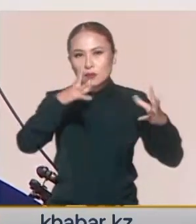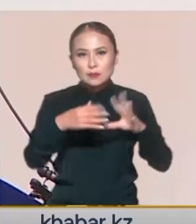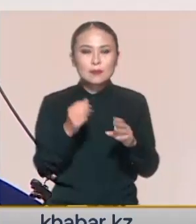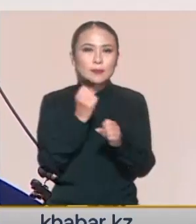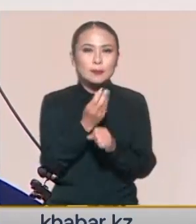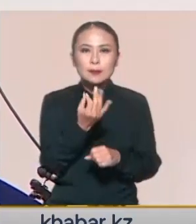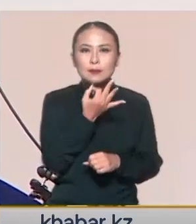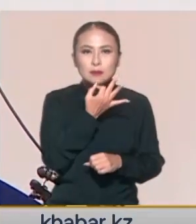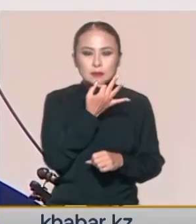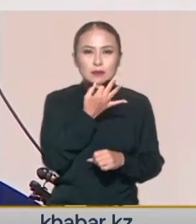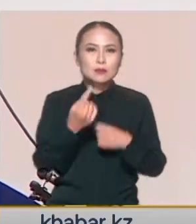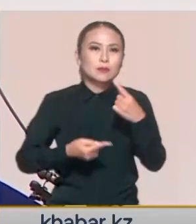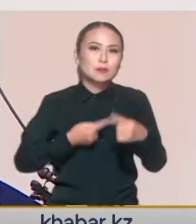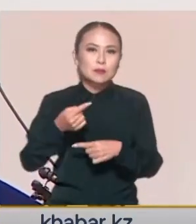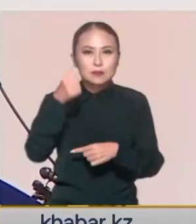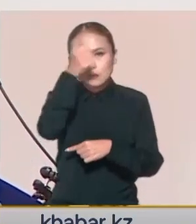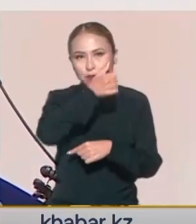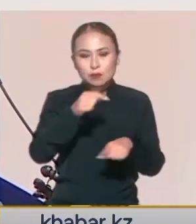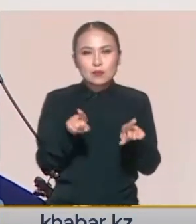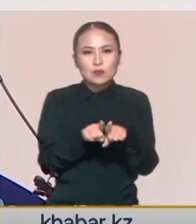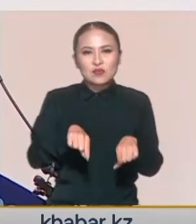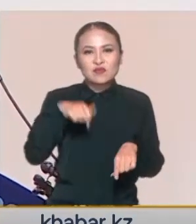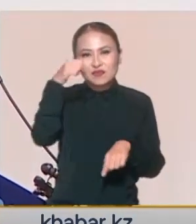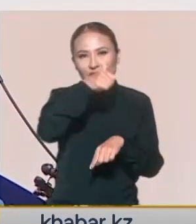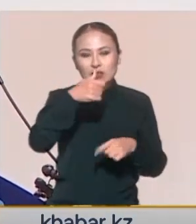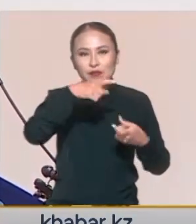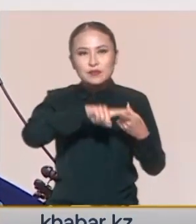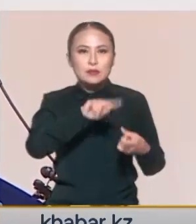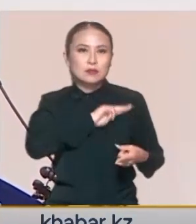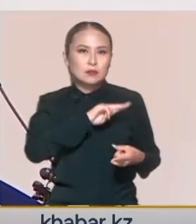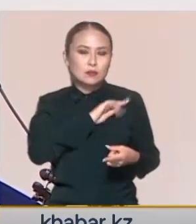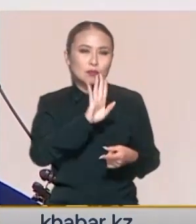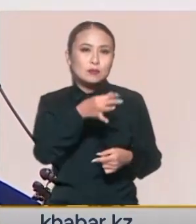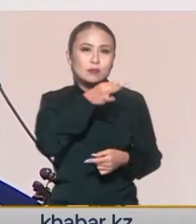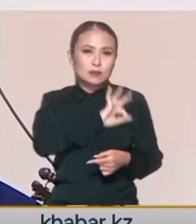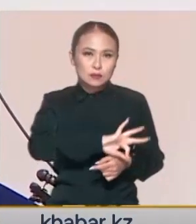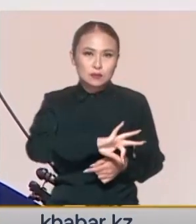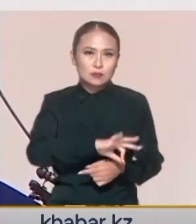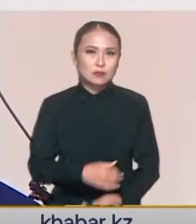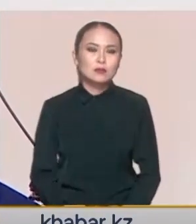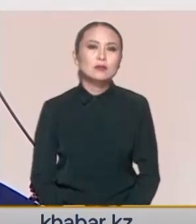жасауға әлі ерте. Келесі жылға да біздің биыл жүргізген жұмыстардың нәтижелері өз жемісін беріп жатады.